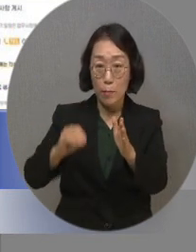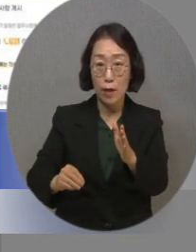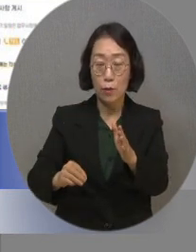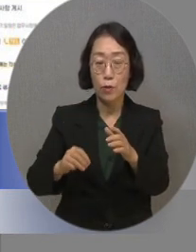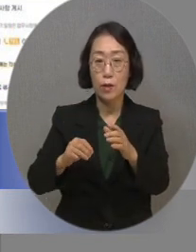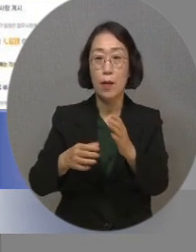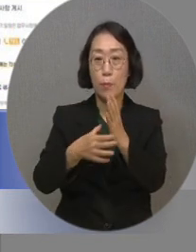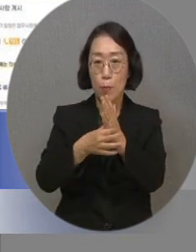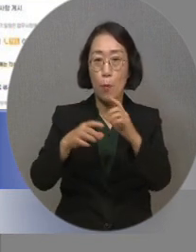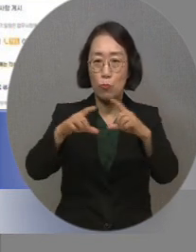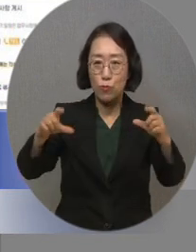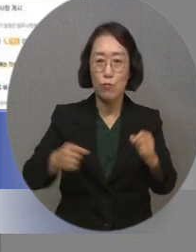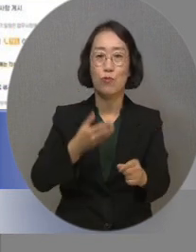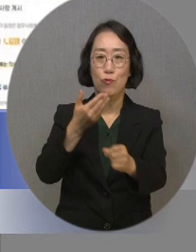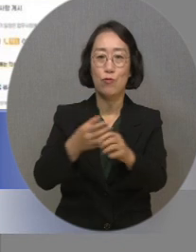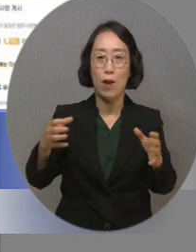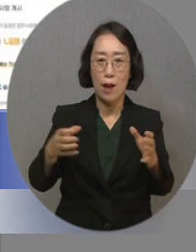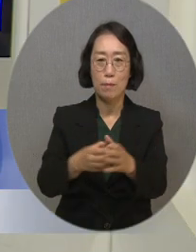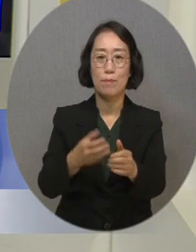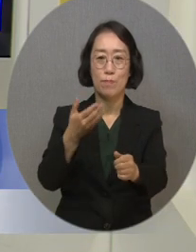상품권이 수여됩니다